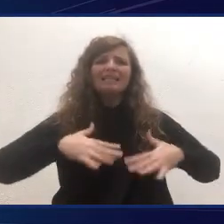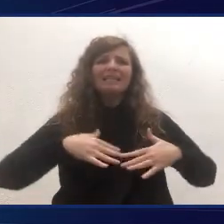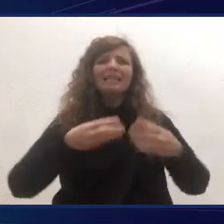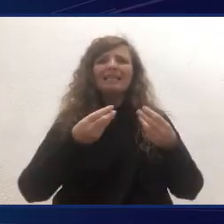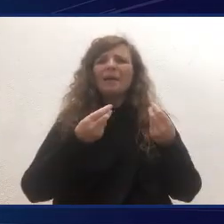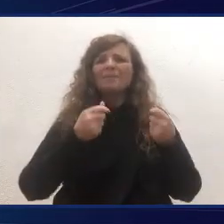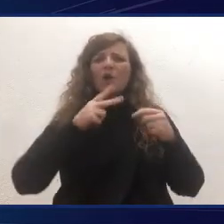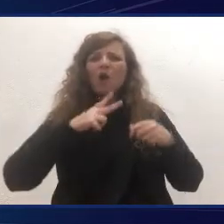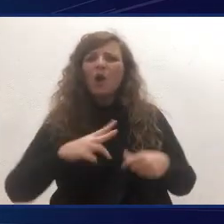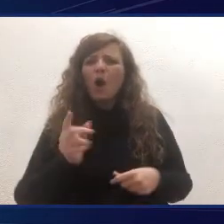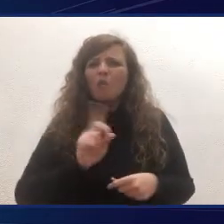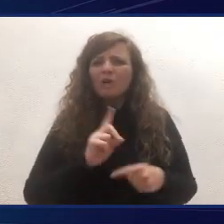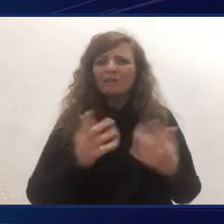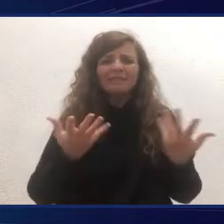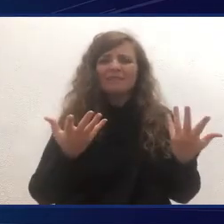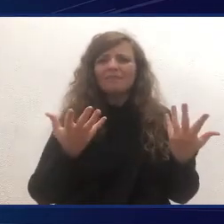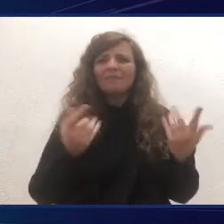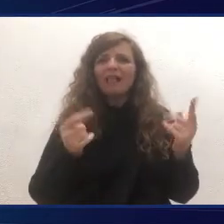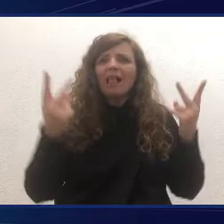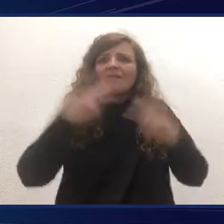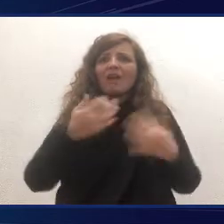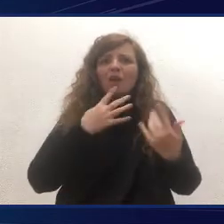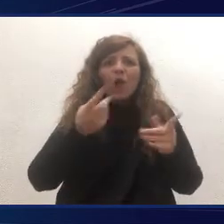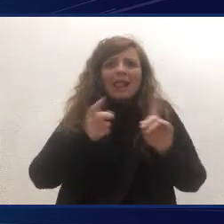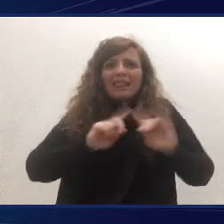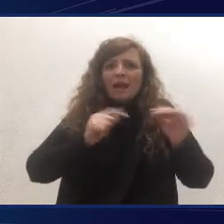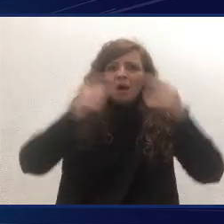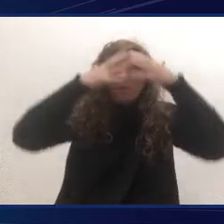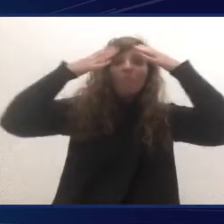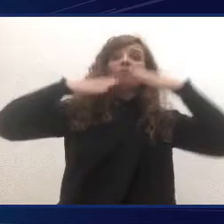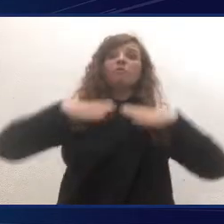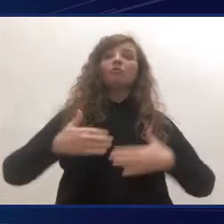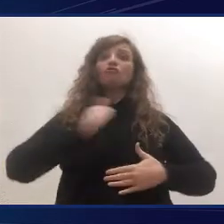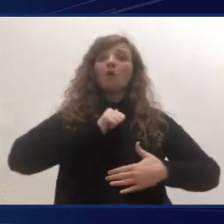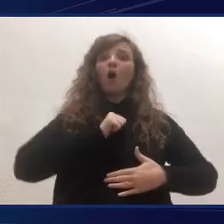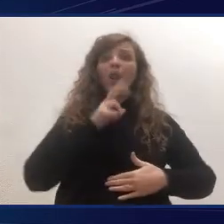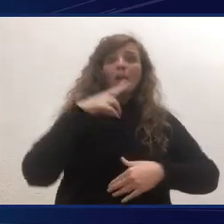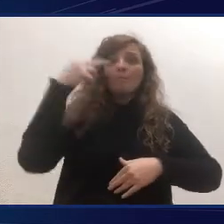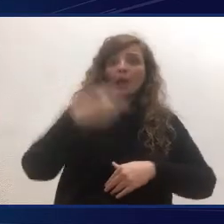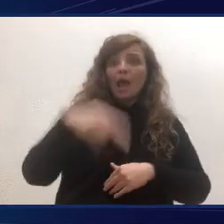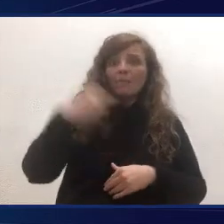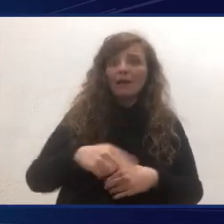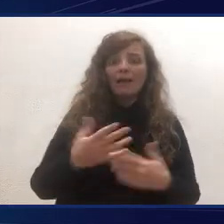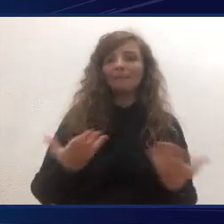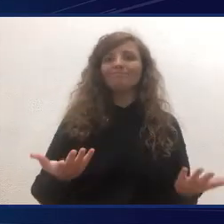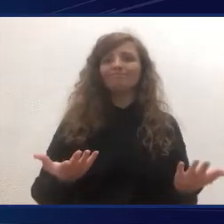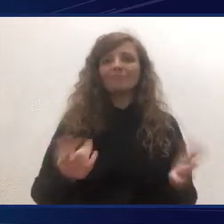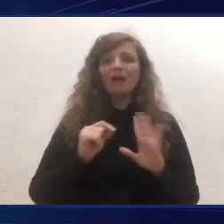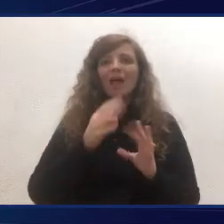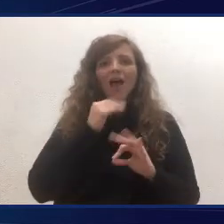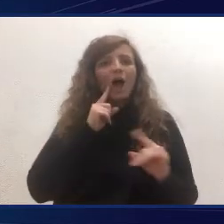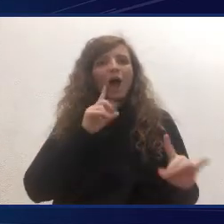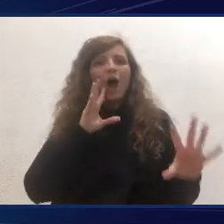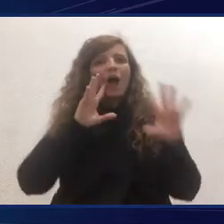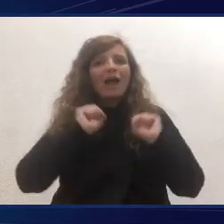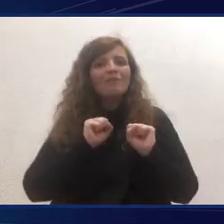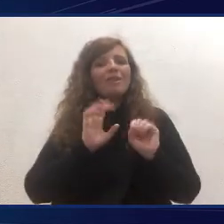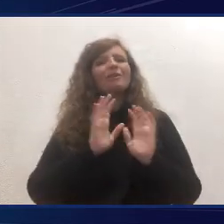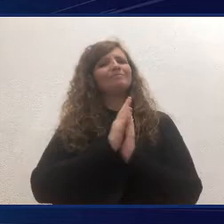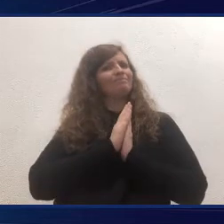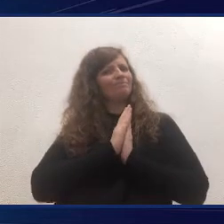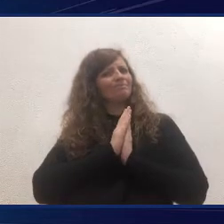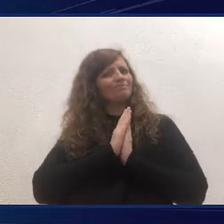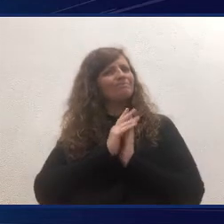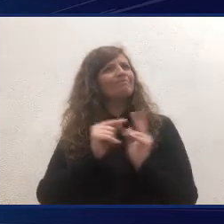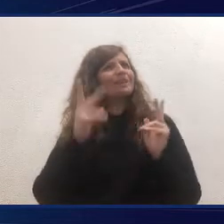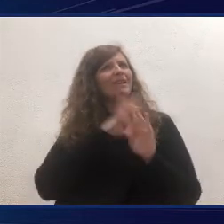ma quegli abiti erano talmente scomodi, pensate che non riuscivano neanche a indossarli da sole, poverette. Così